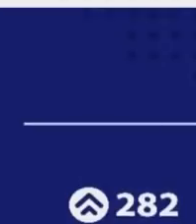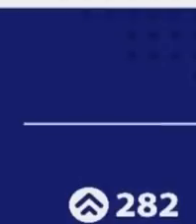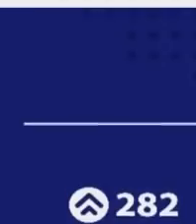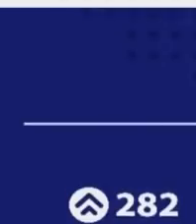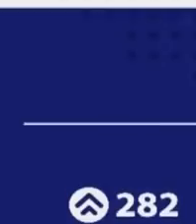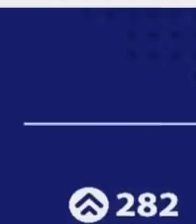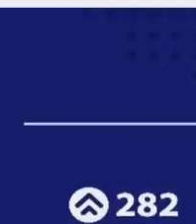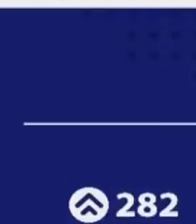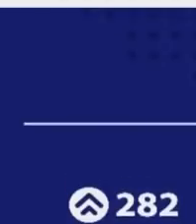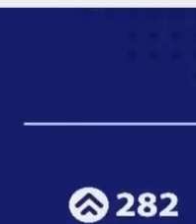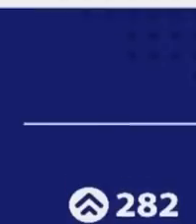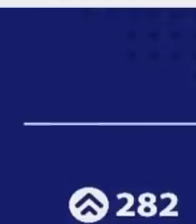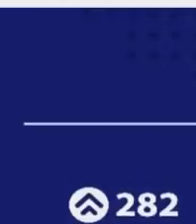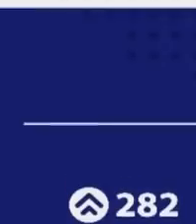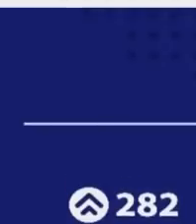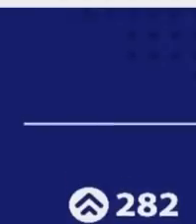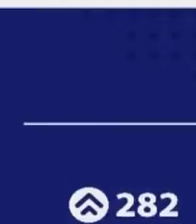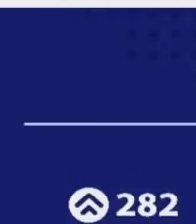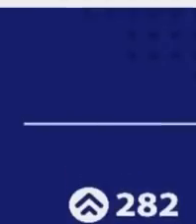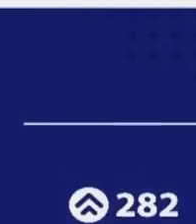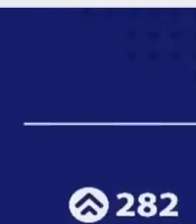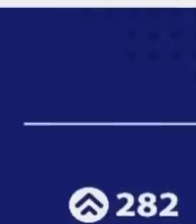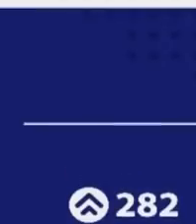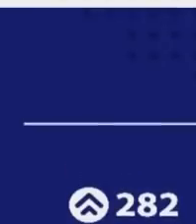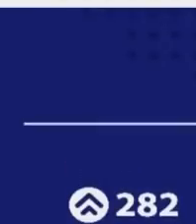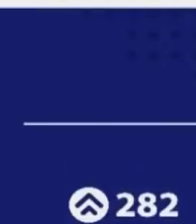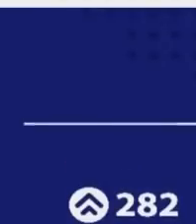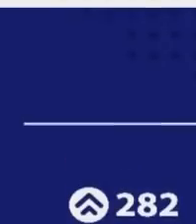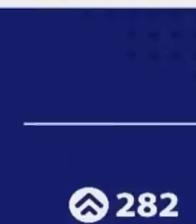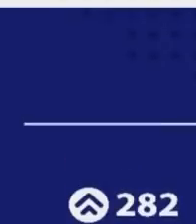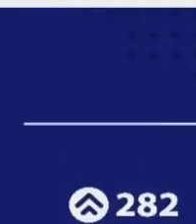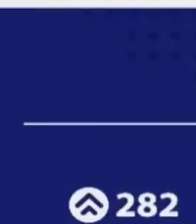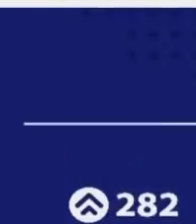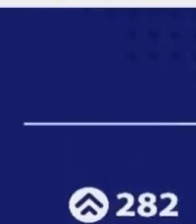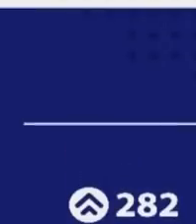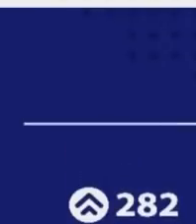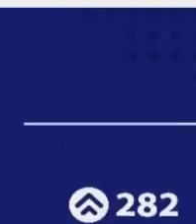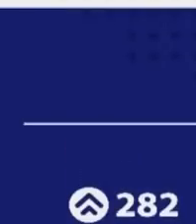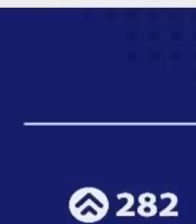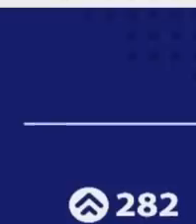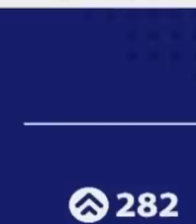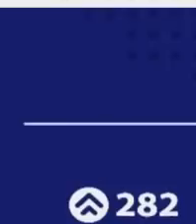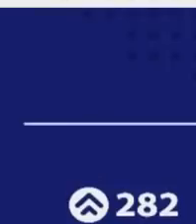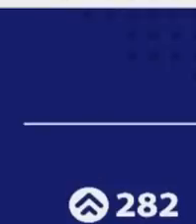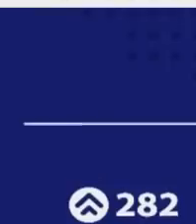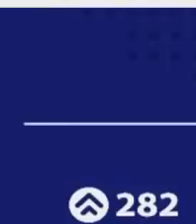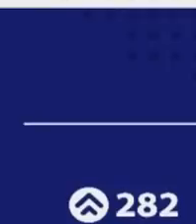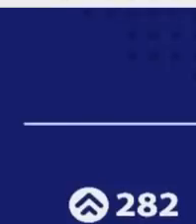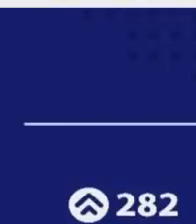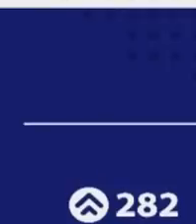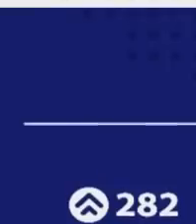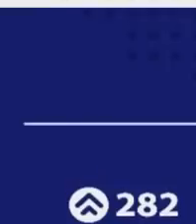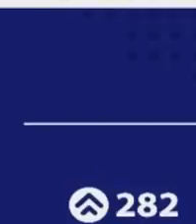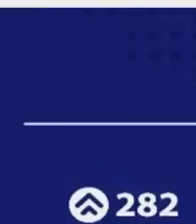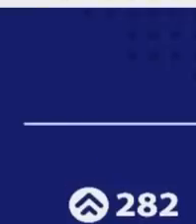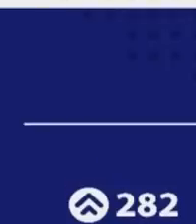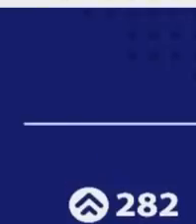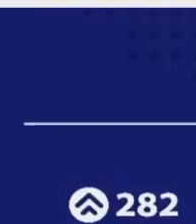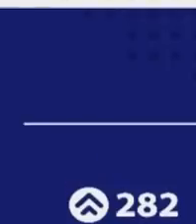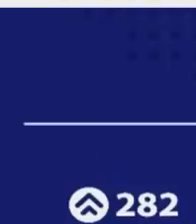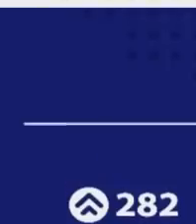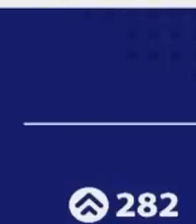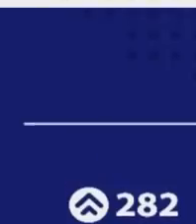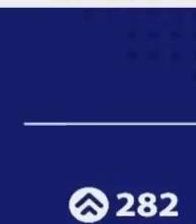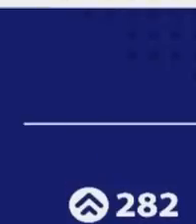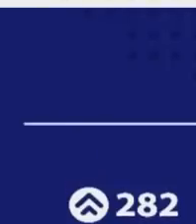dengan 60 orang pada hari ini sehingga totalnya menjadi 459 saudara-saudara yang seperti yang kita